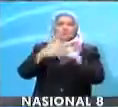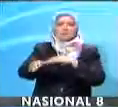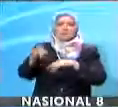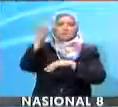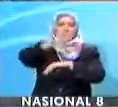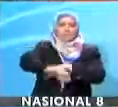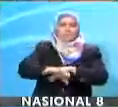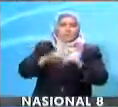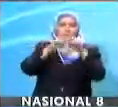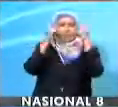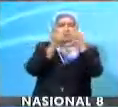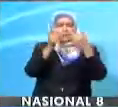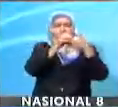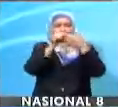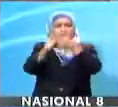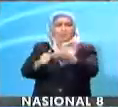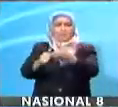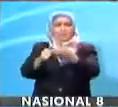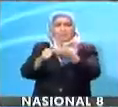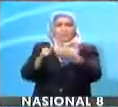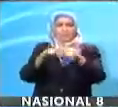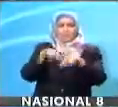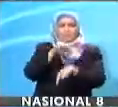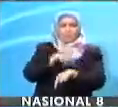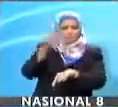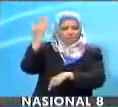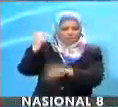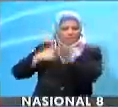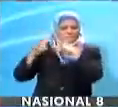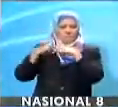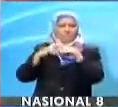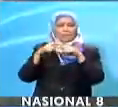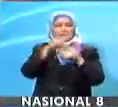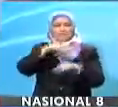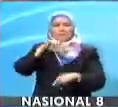menewaskan skuad bimbingan Datuk K. Raja Gobal 6-3 pada tahun 2011.